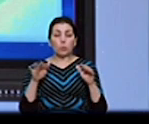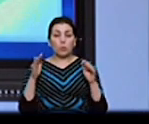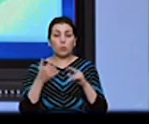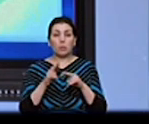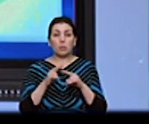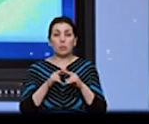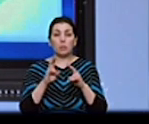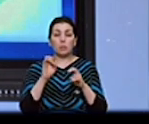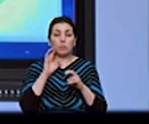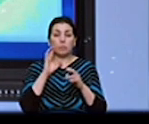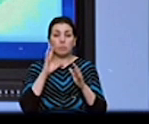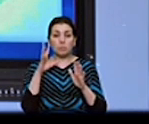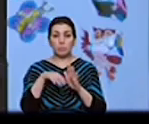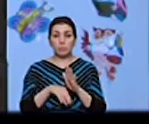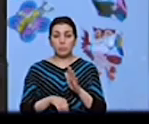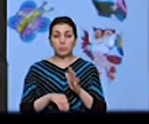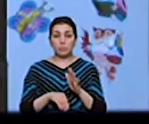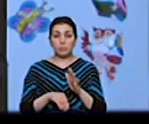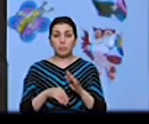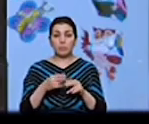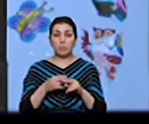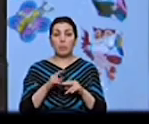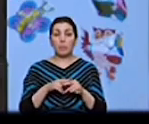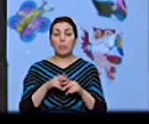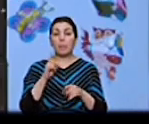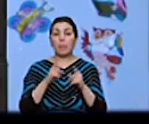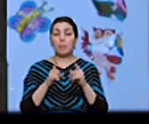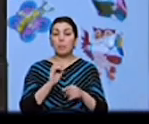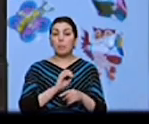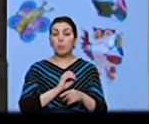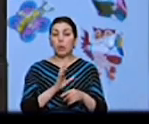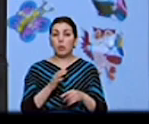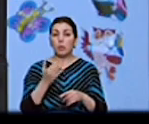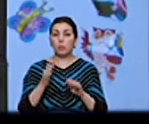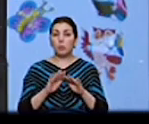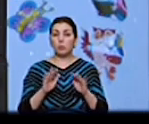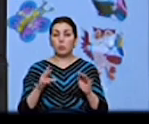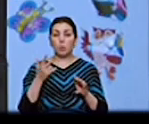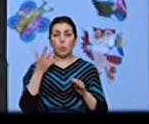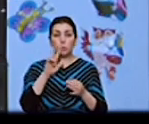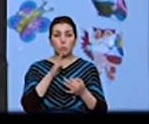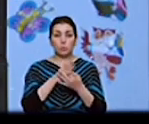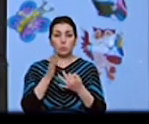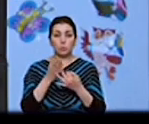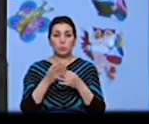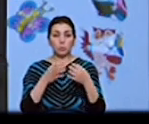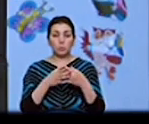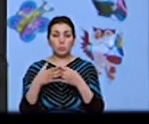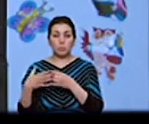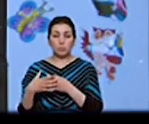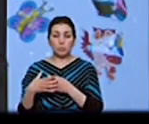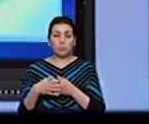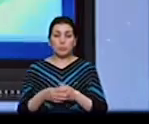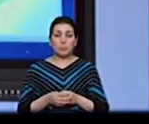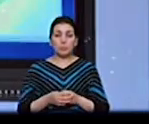hayvonot dunyosi kirar ekan. Tabiiy boyliklar bolajonlar 3 turga bo'linadi. Diqqat